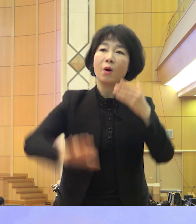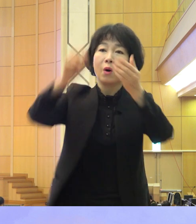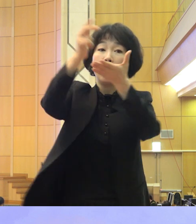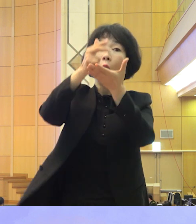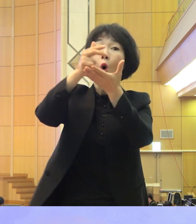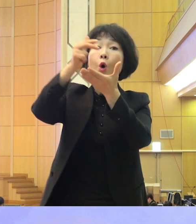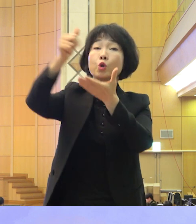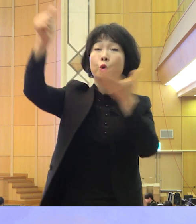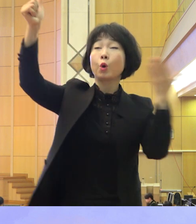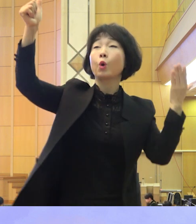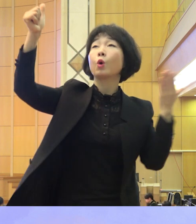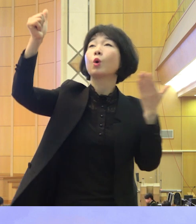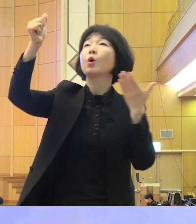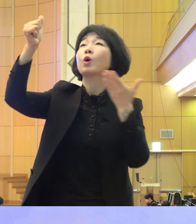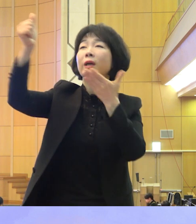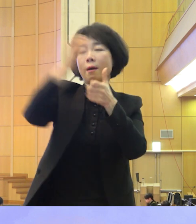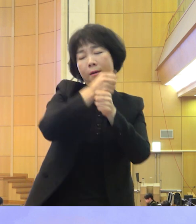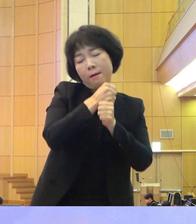지쳐도